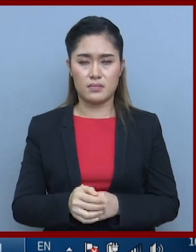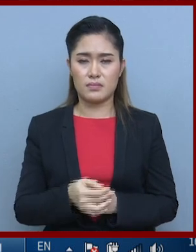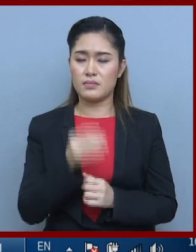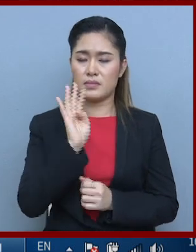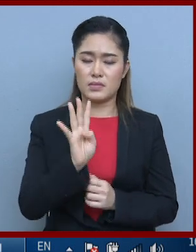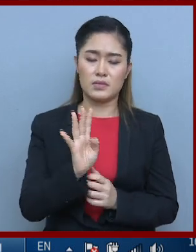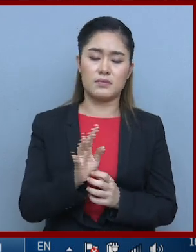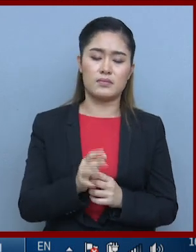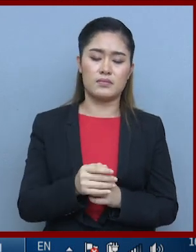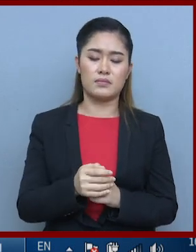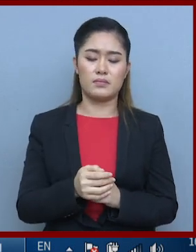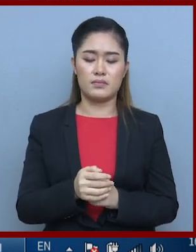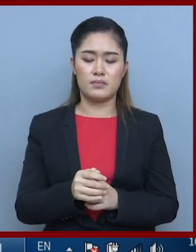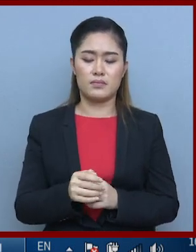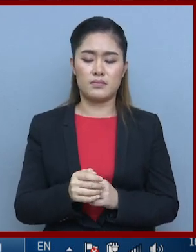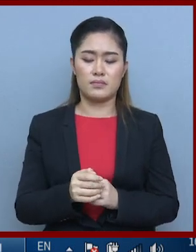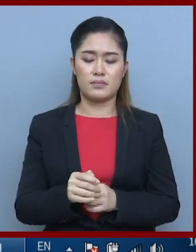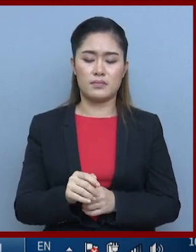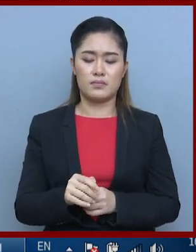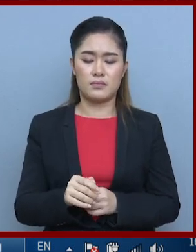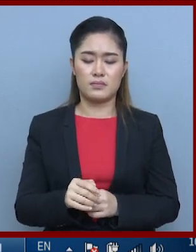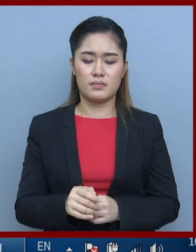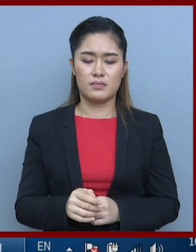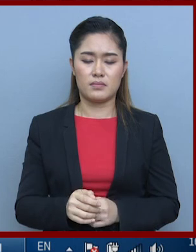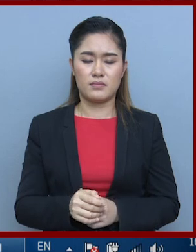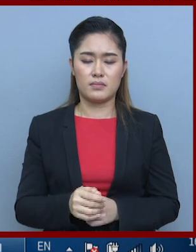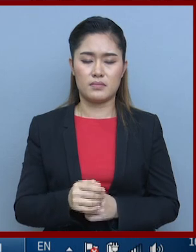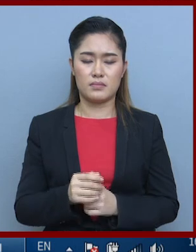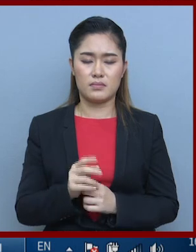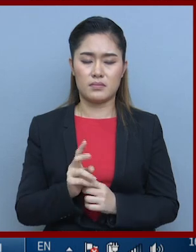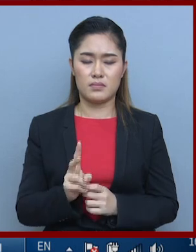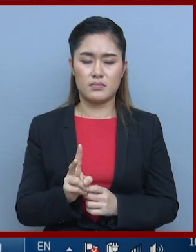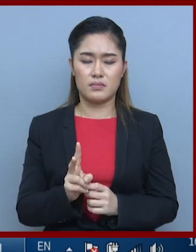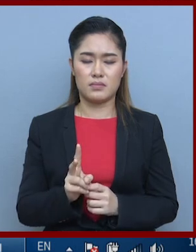สี่สอง